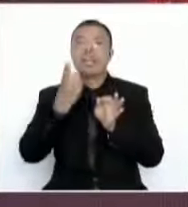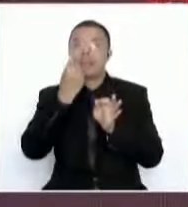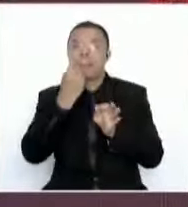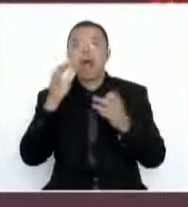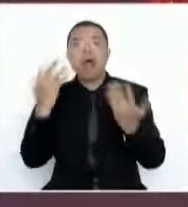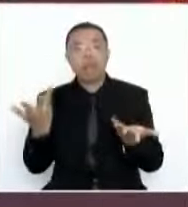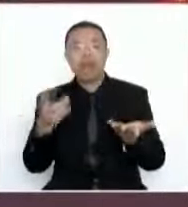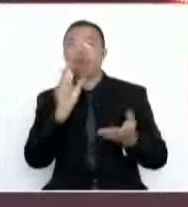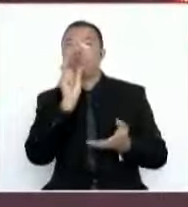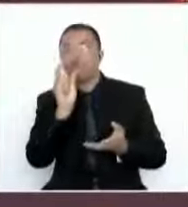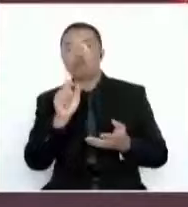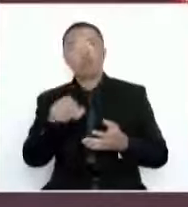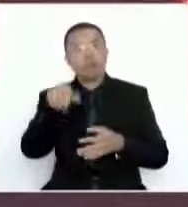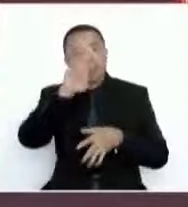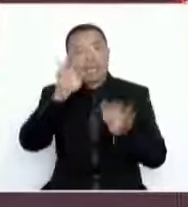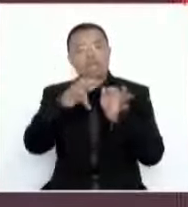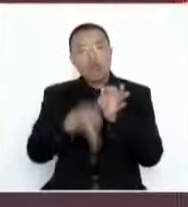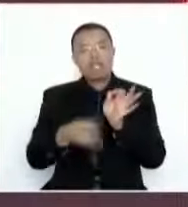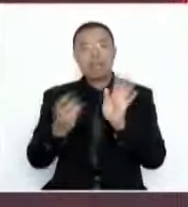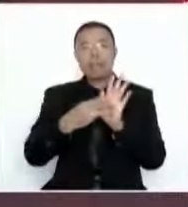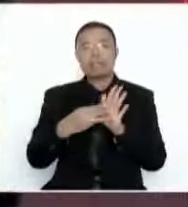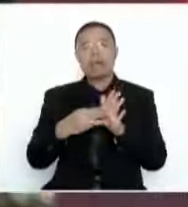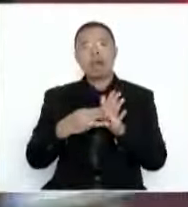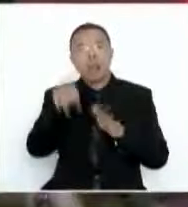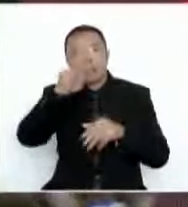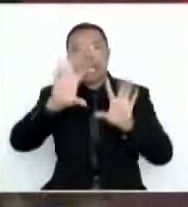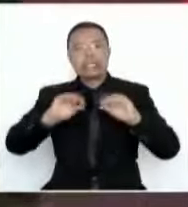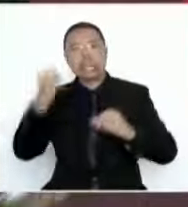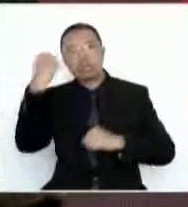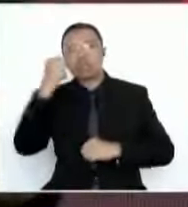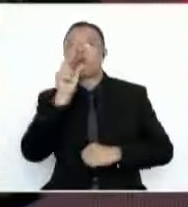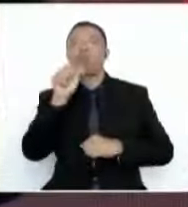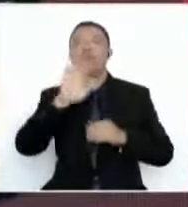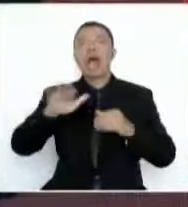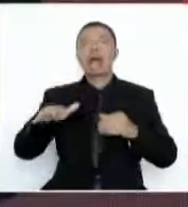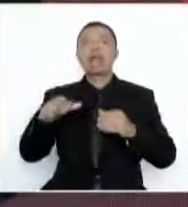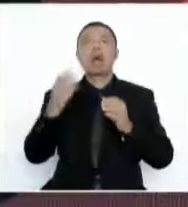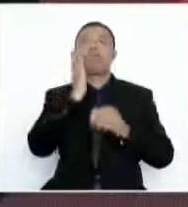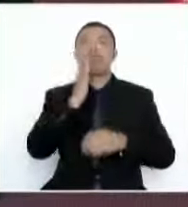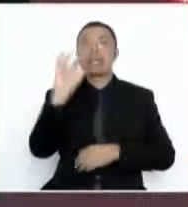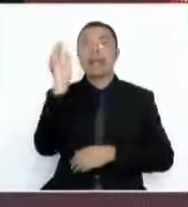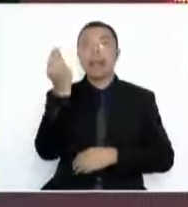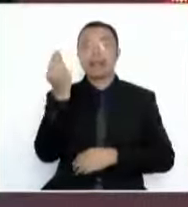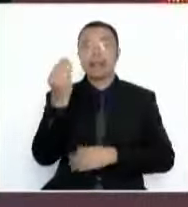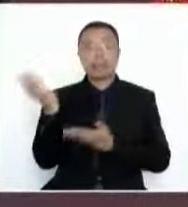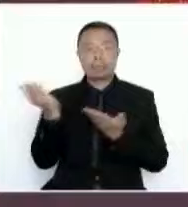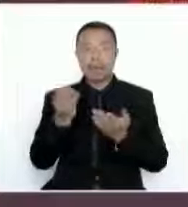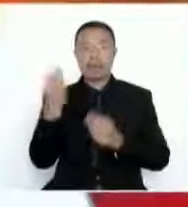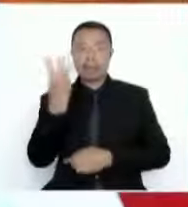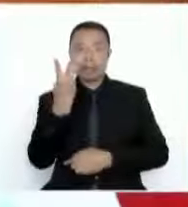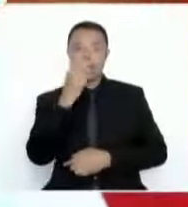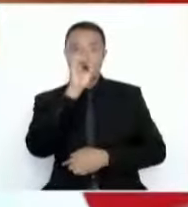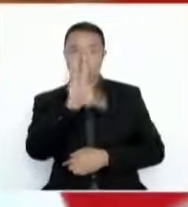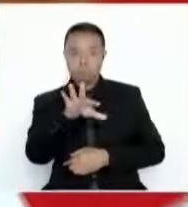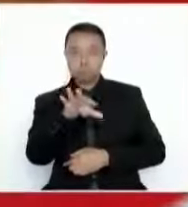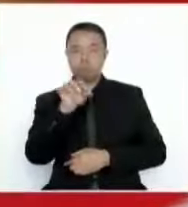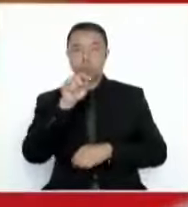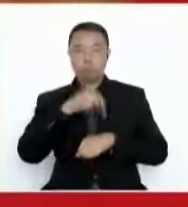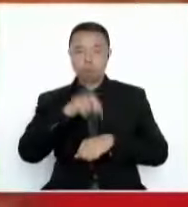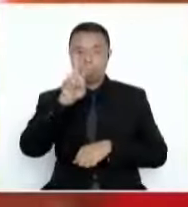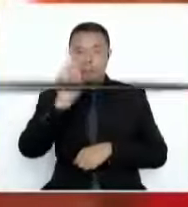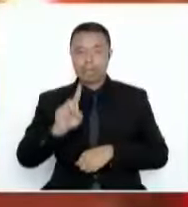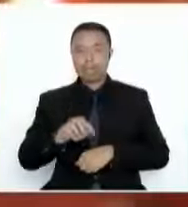dalam mengatasi problem lapangan pekerjaan untuk anak muda di Jakarta silakan dijawab ter waktuit